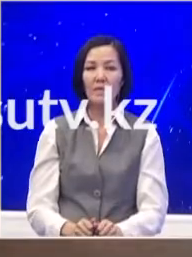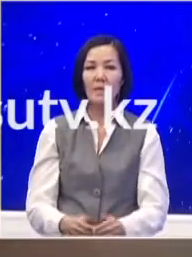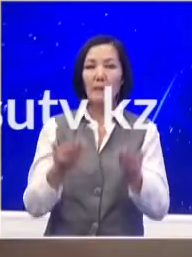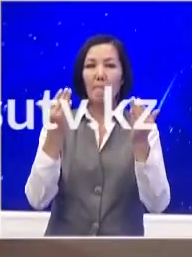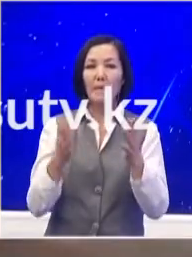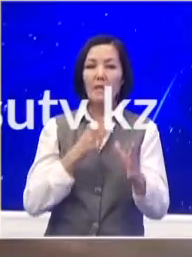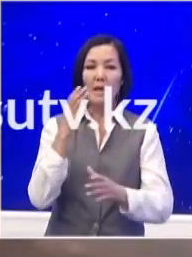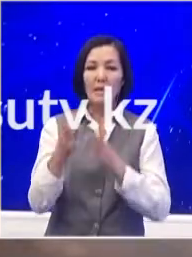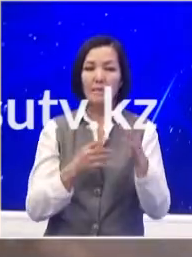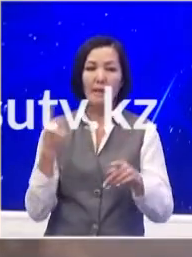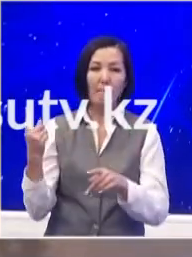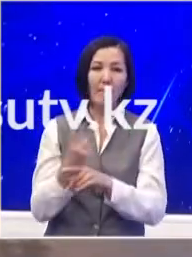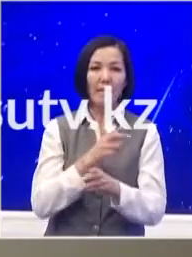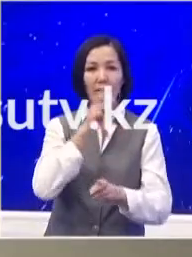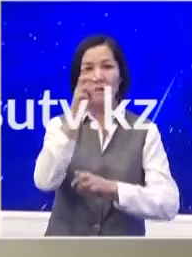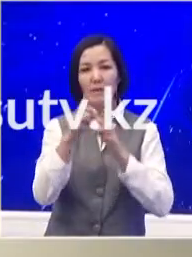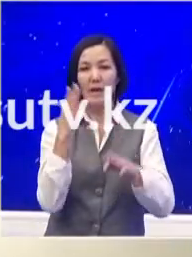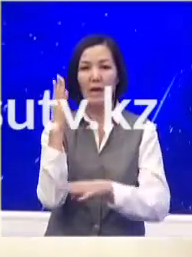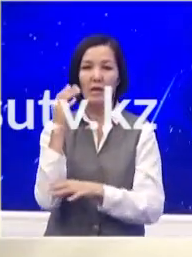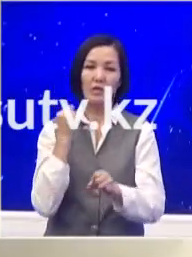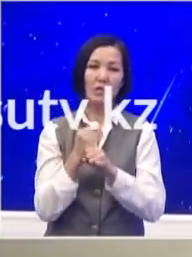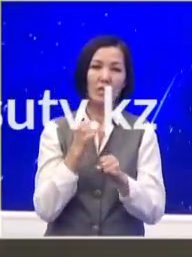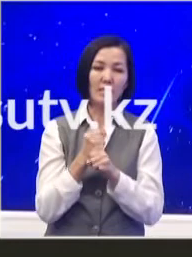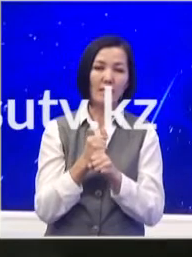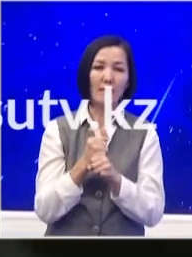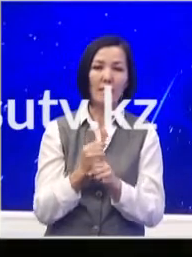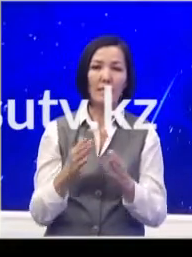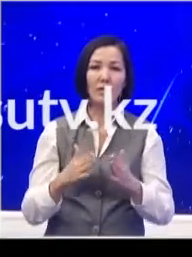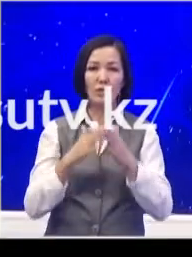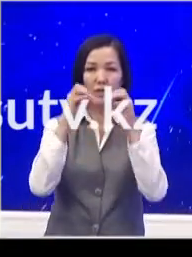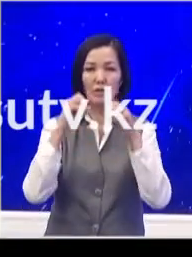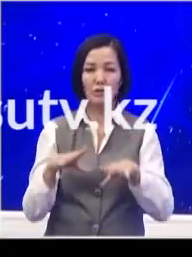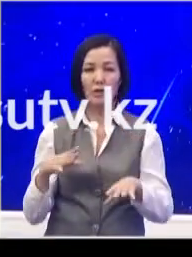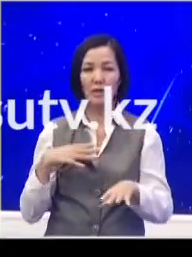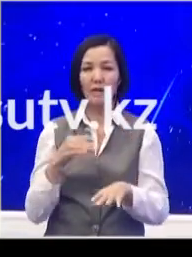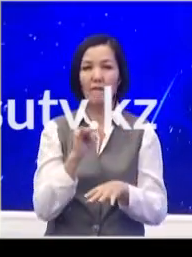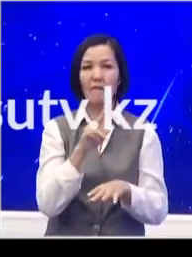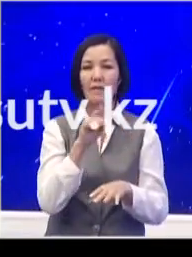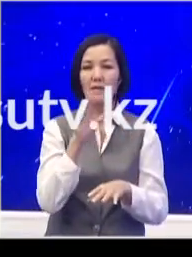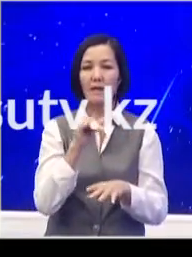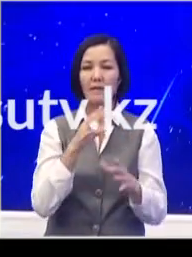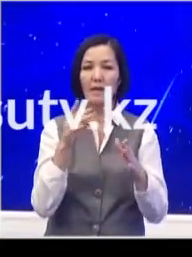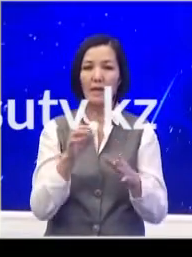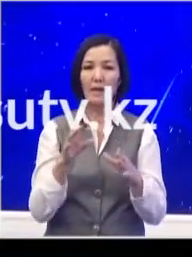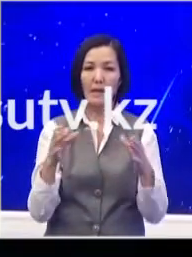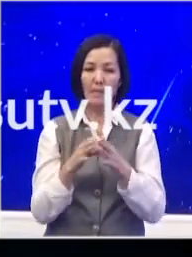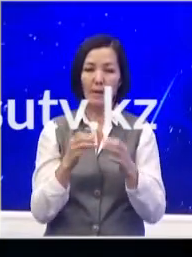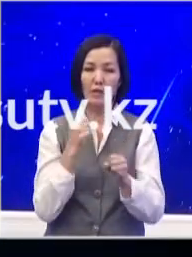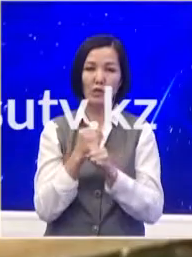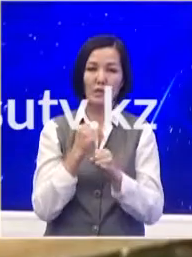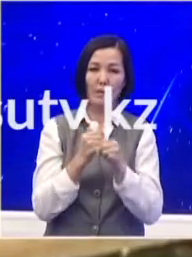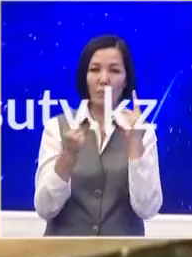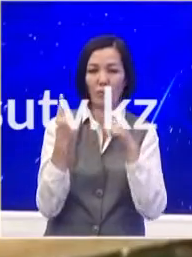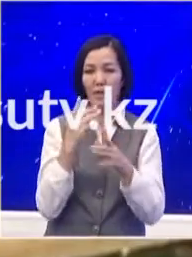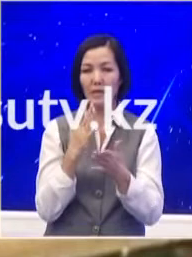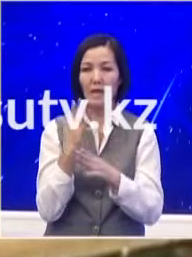Биыл әлемде алғаш рет ғарышқа ағаштан жасалған жер серігі ұшырылады. Бірегей жобамен финляндиялық компания айналысып жатыр. Мақсат